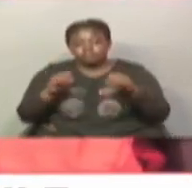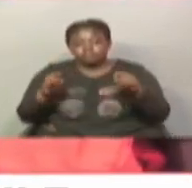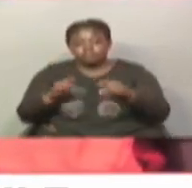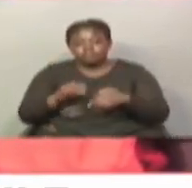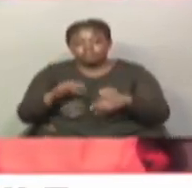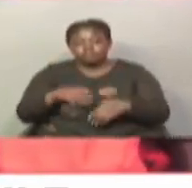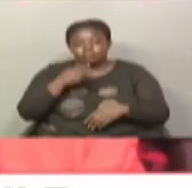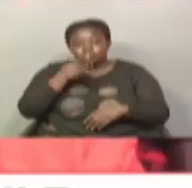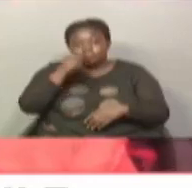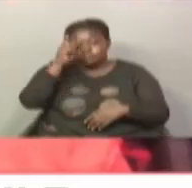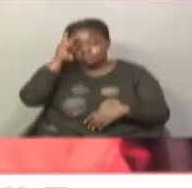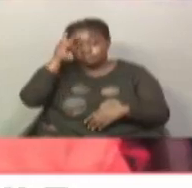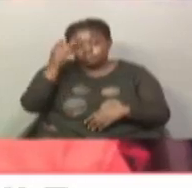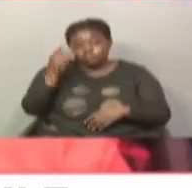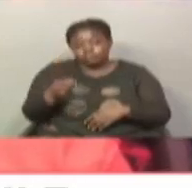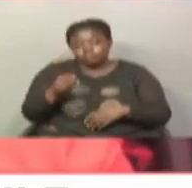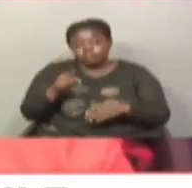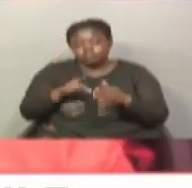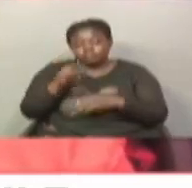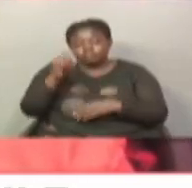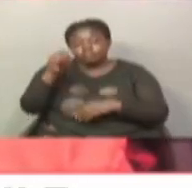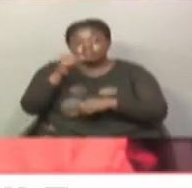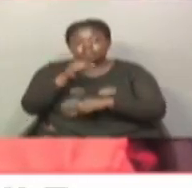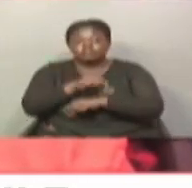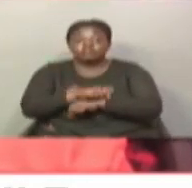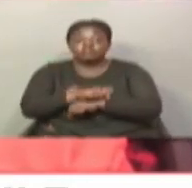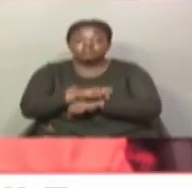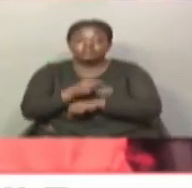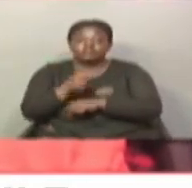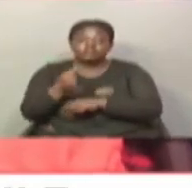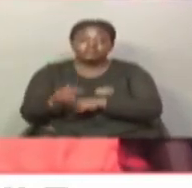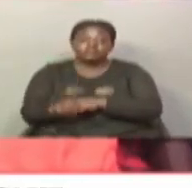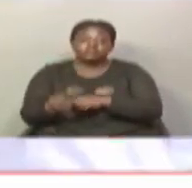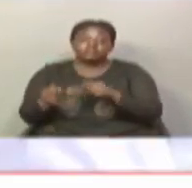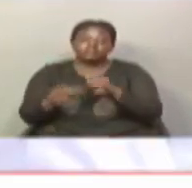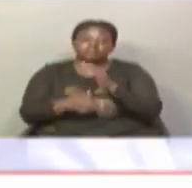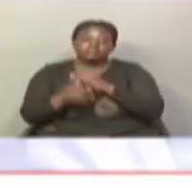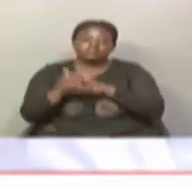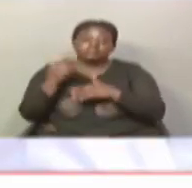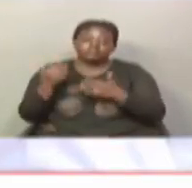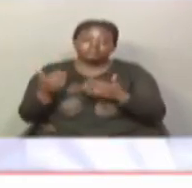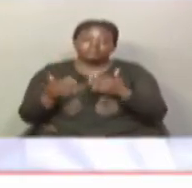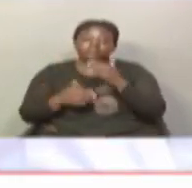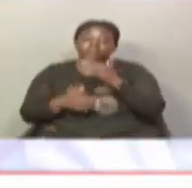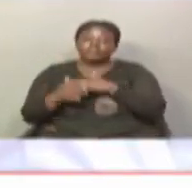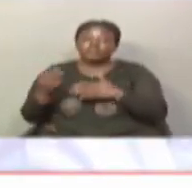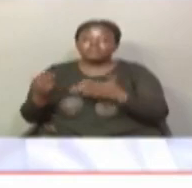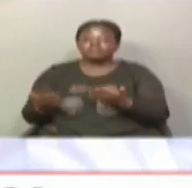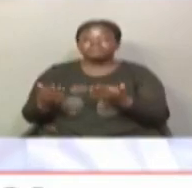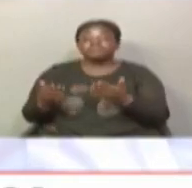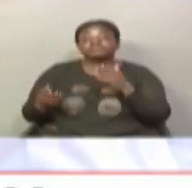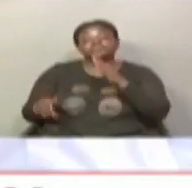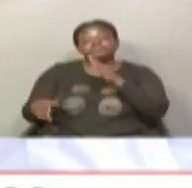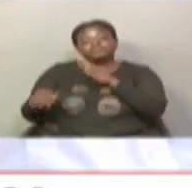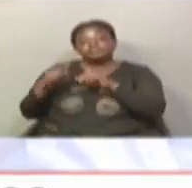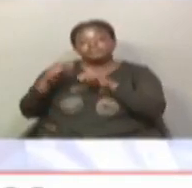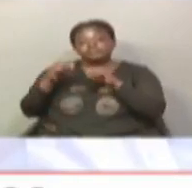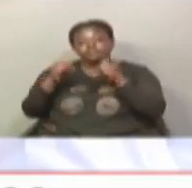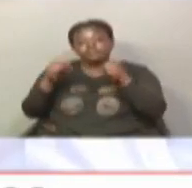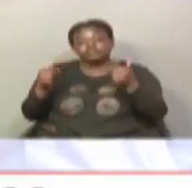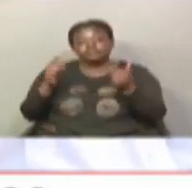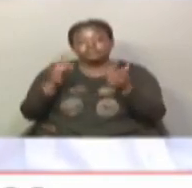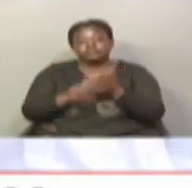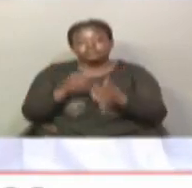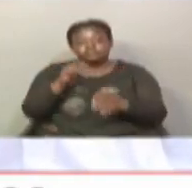mkama deba ke. Baso uza okonsa suwa school fee. Ila neba za mkama. Neba za katono lukumpiso bulonji. Mbanga